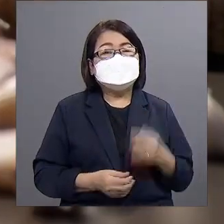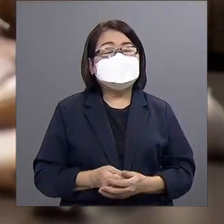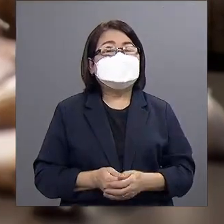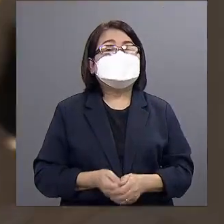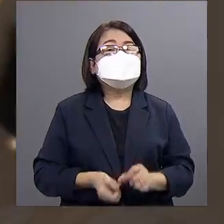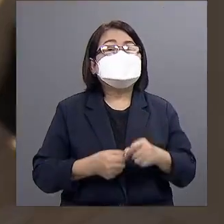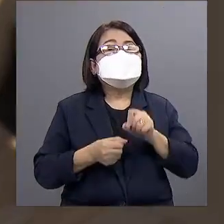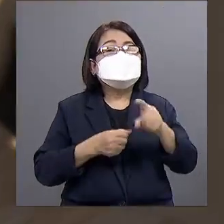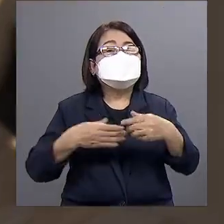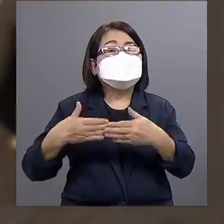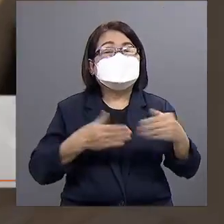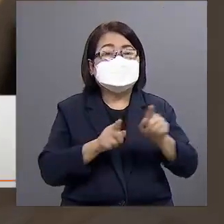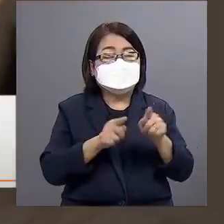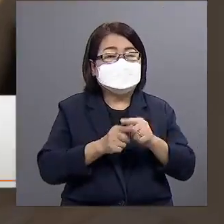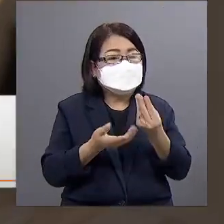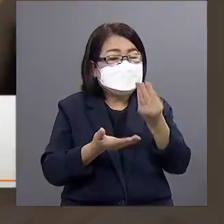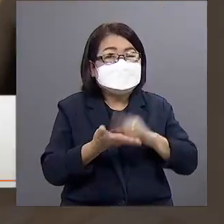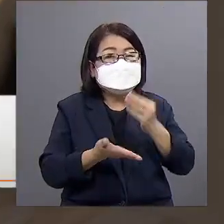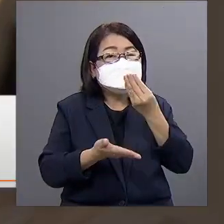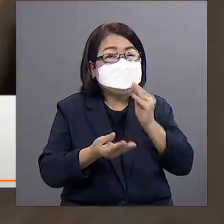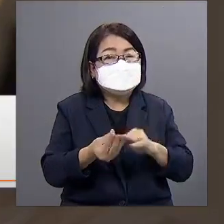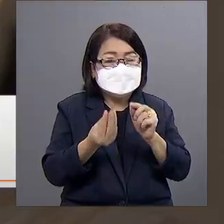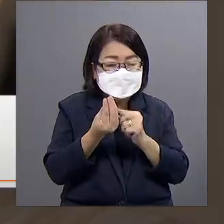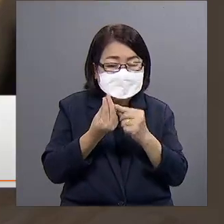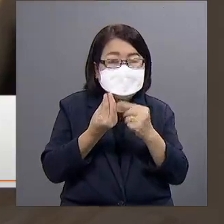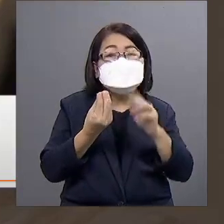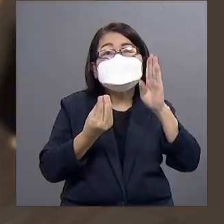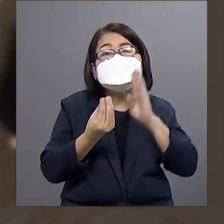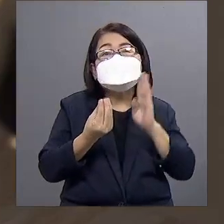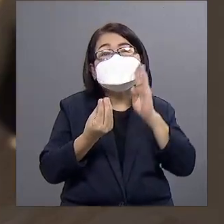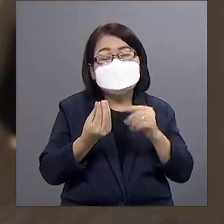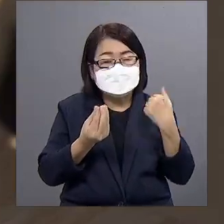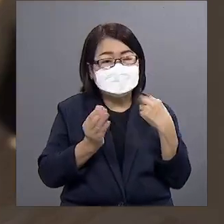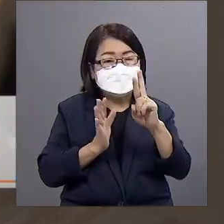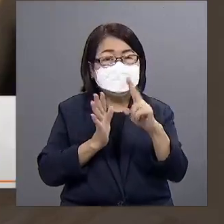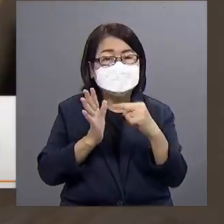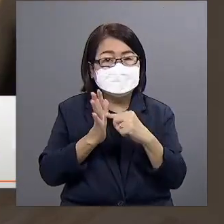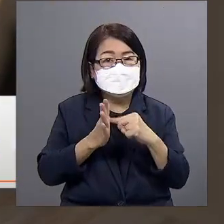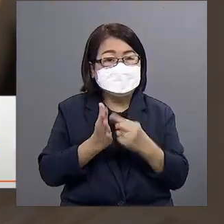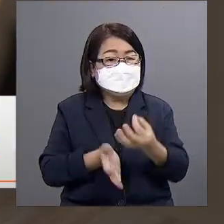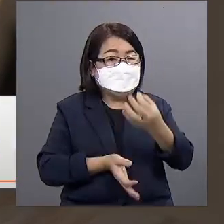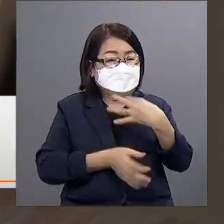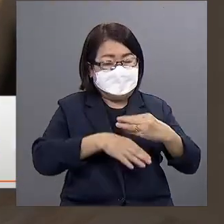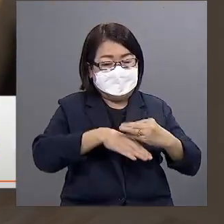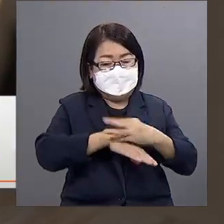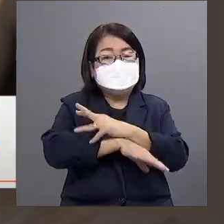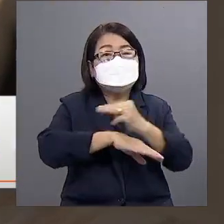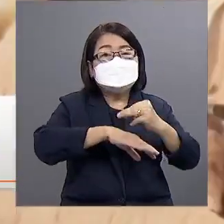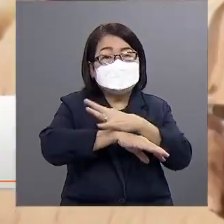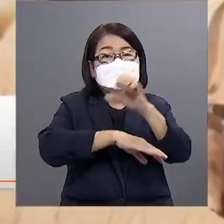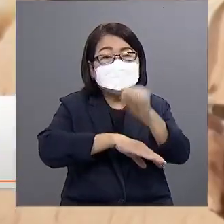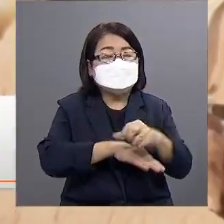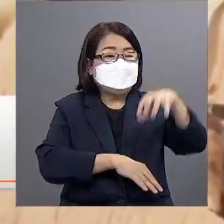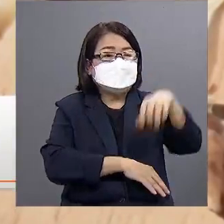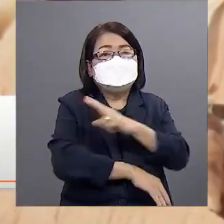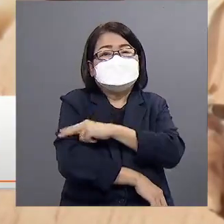เทียมที่มีรอยจุดสีน้ำตาลจะทำให้ได้รับเชื้อราที่มีสารก่อมะเร็งในเรื่องนี้นะคะทางกรมการแพทย์ก็ออกมาชี้แจงว่าไ